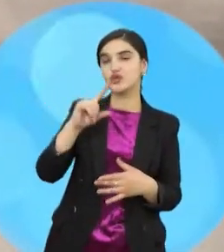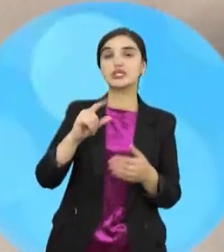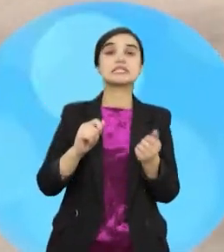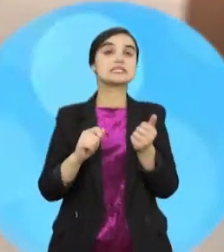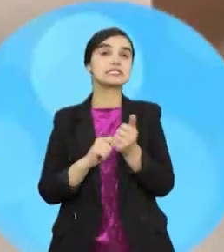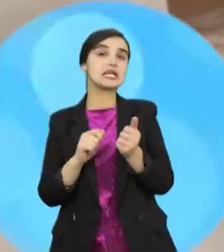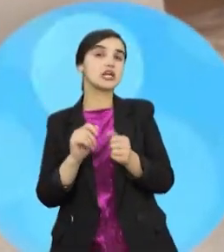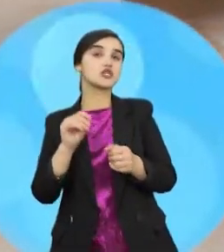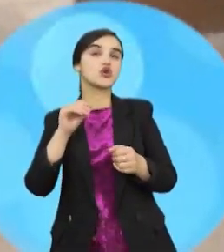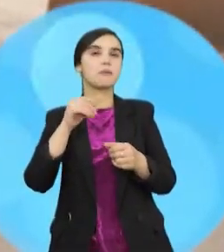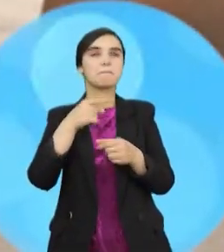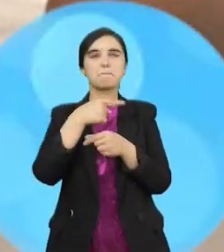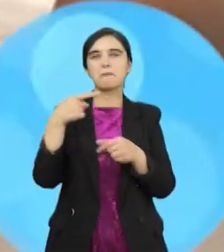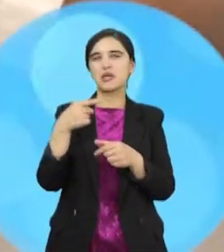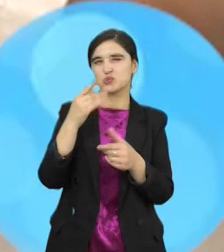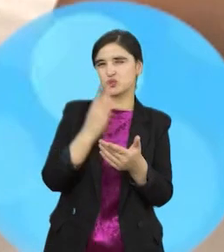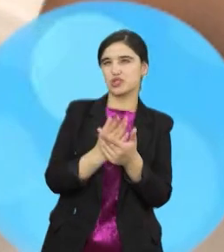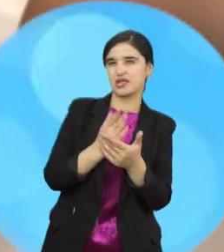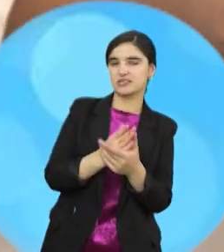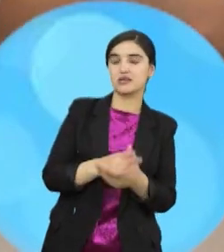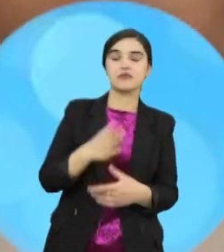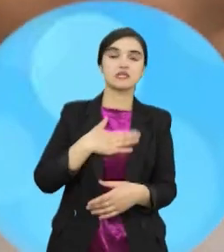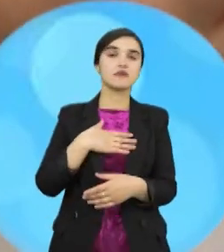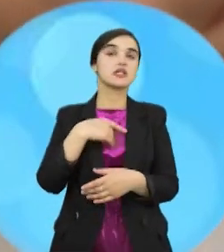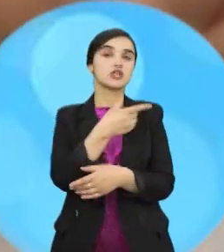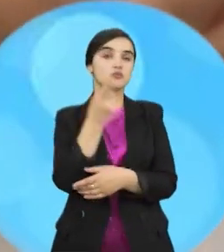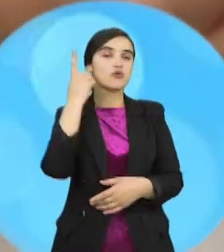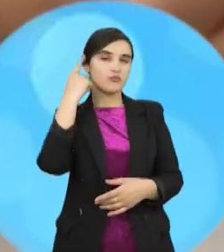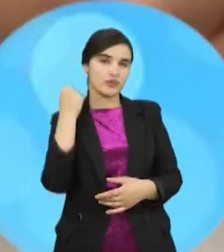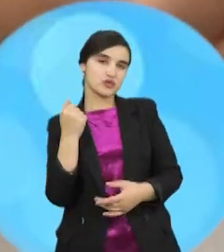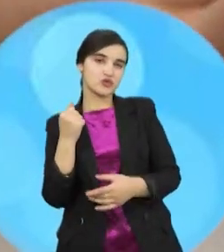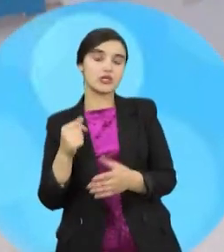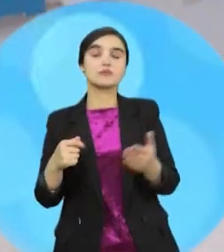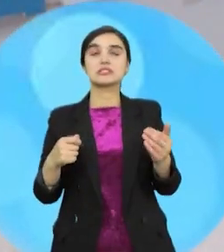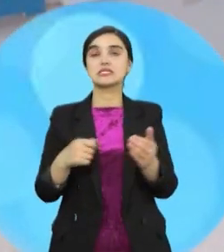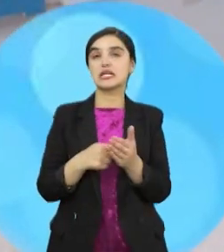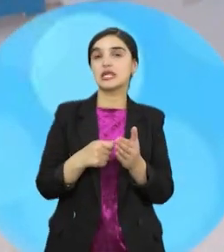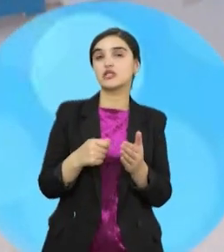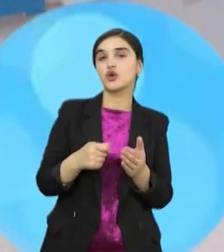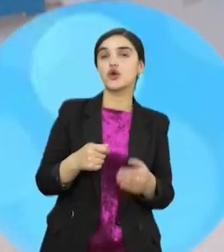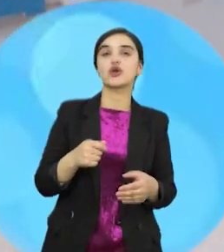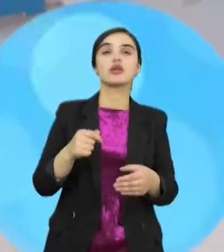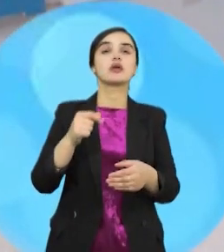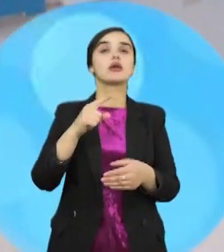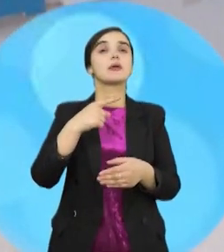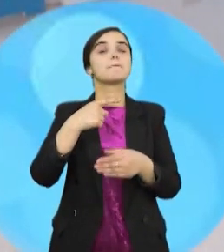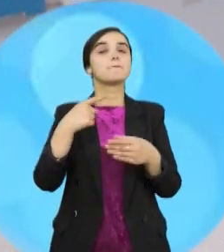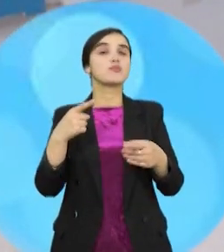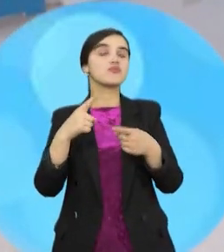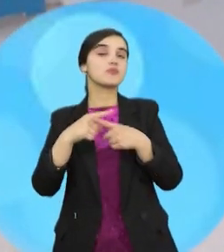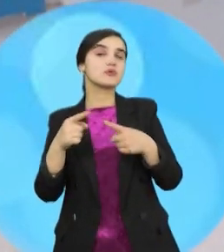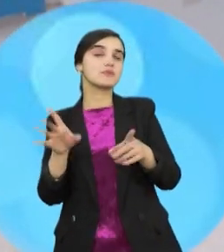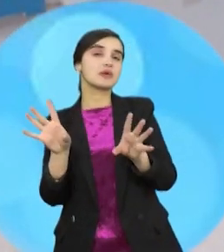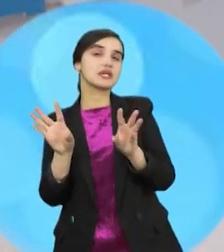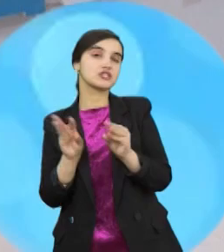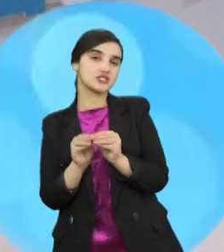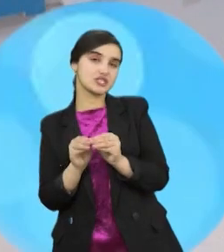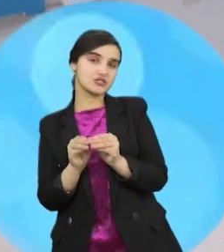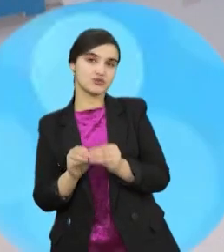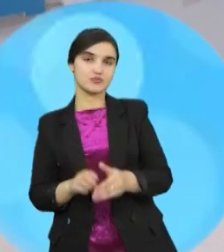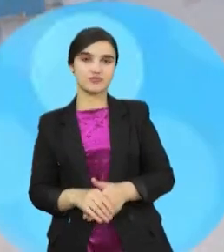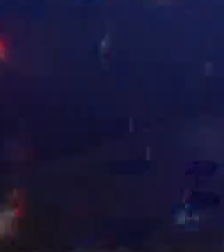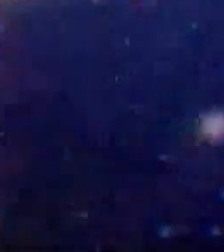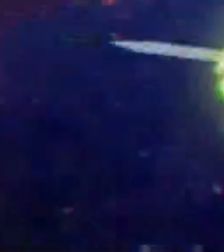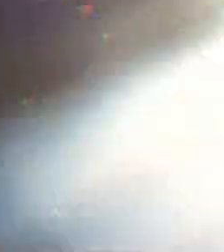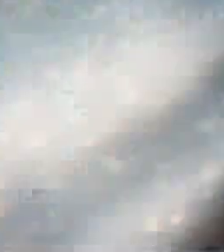زریادهای مثبت دارند و طوری که به ما معلوم است زریادهای منفی و مثبت به هم دیگر جذب